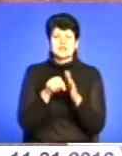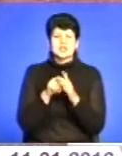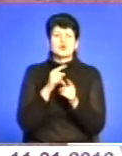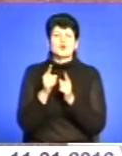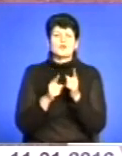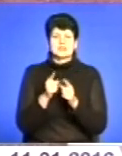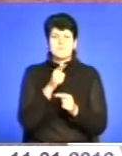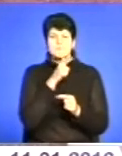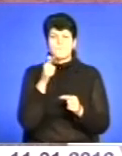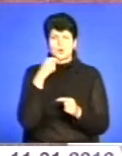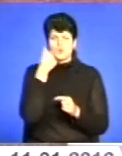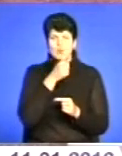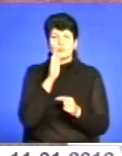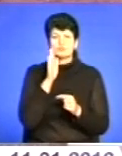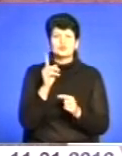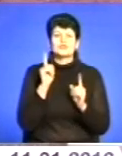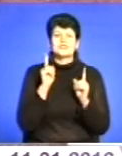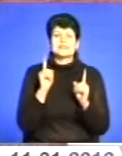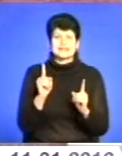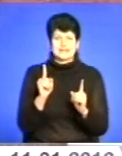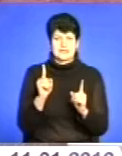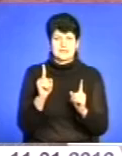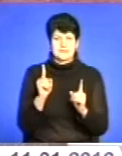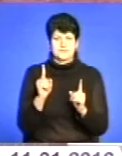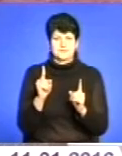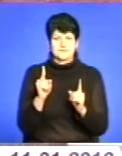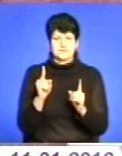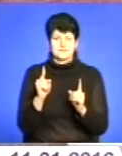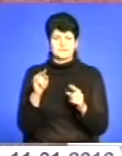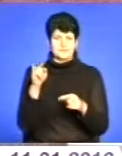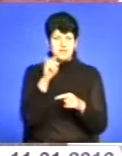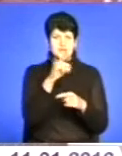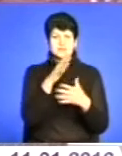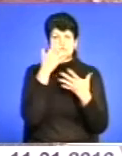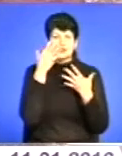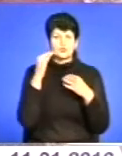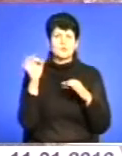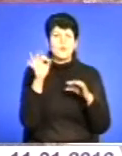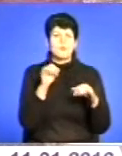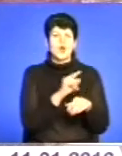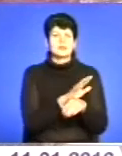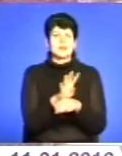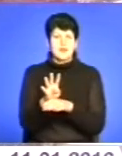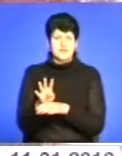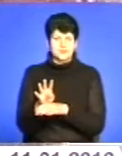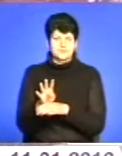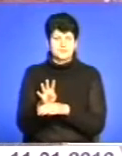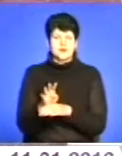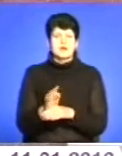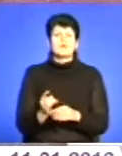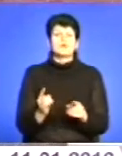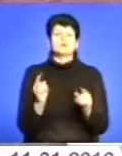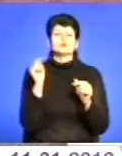року будуть тільки повітряні сили, і ми забудемо про артилерію. Бо саме